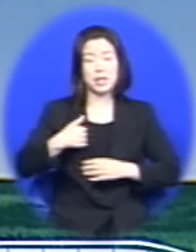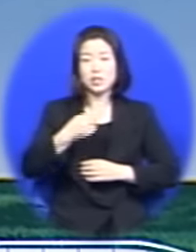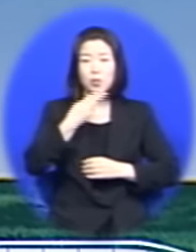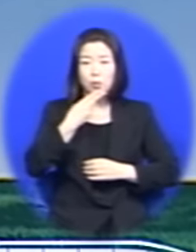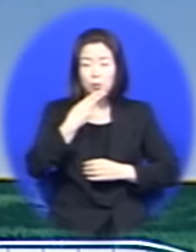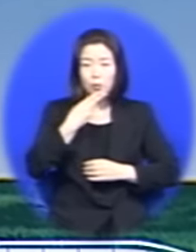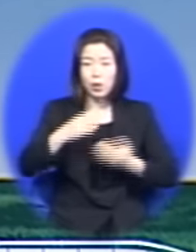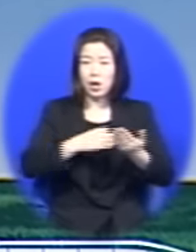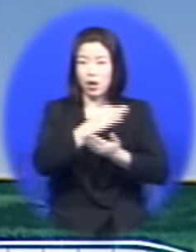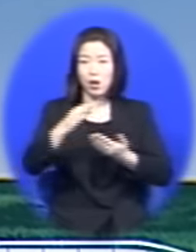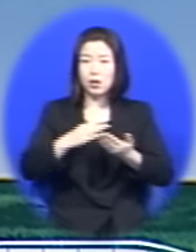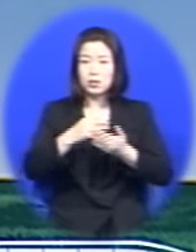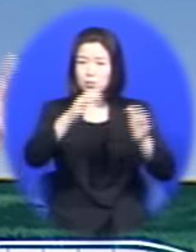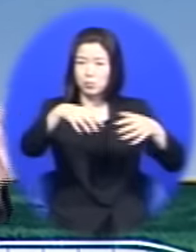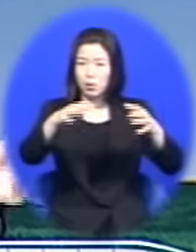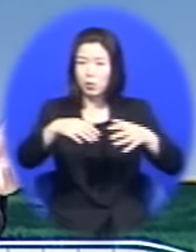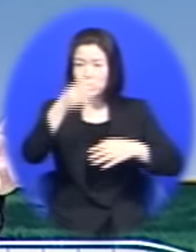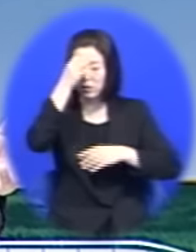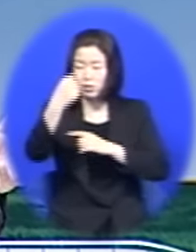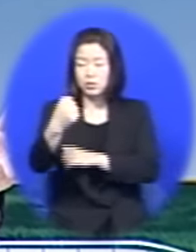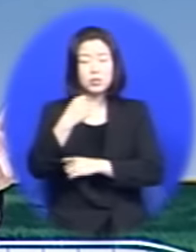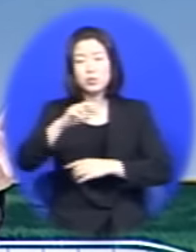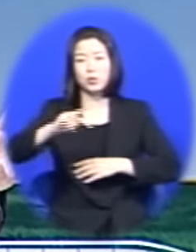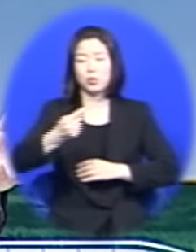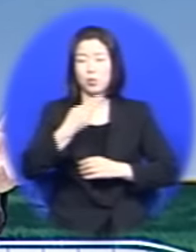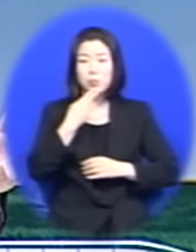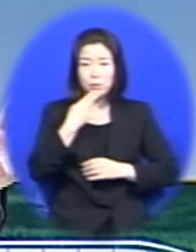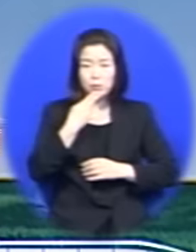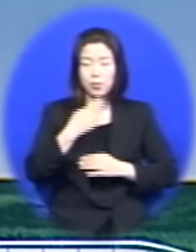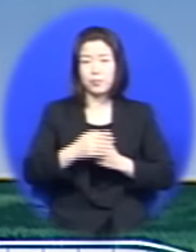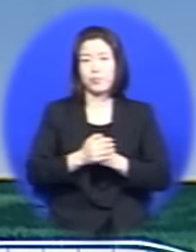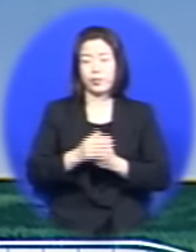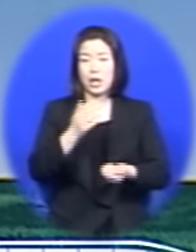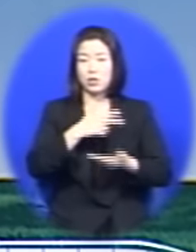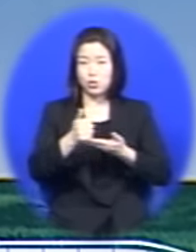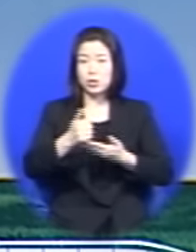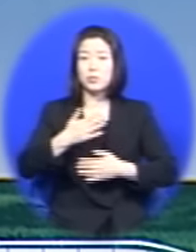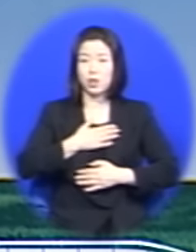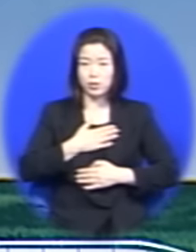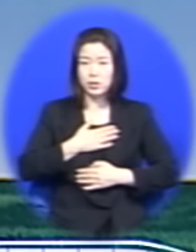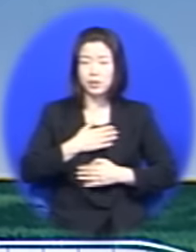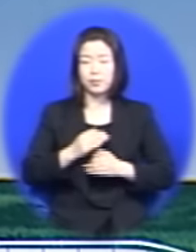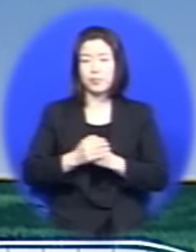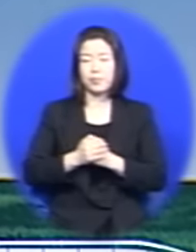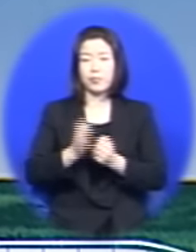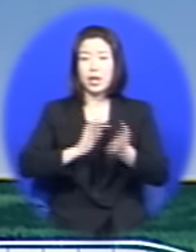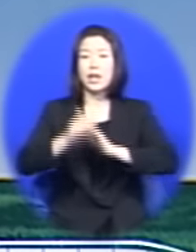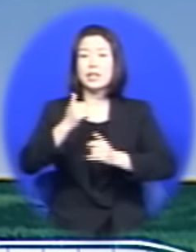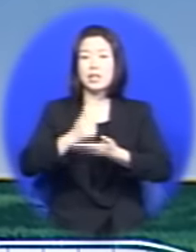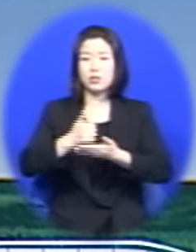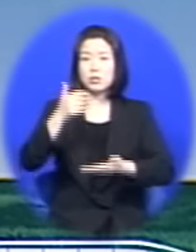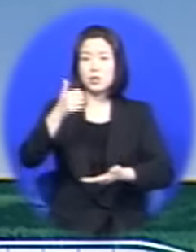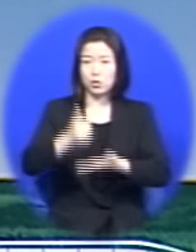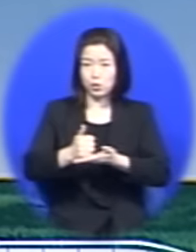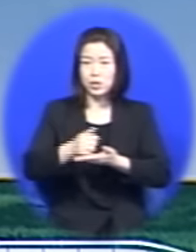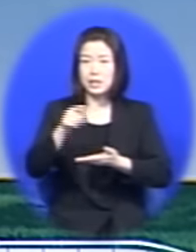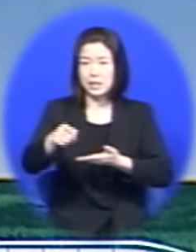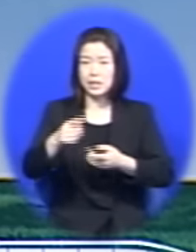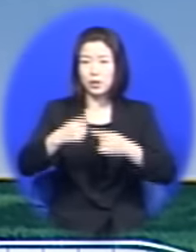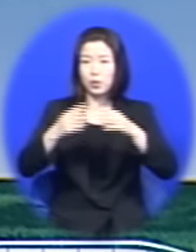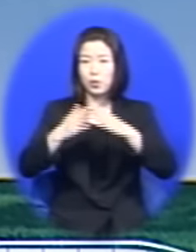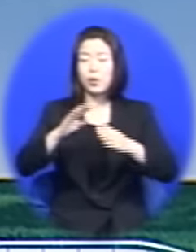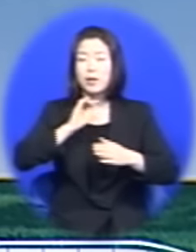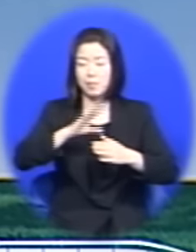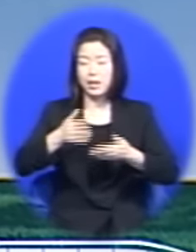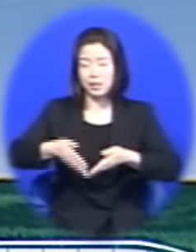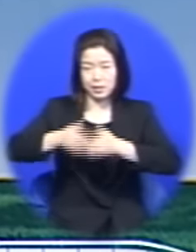무슨 헌금을 이렇게 모을 능력도 없고 주님, 저는 예수님이 주인이신 교회만